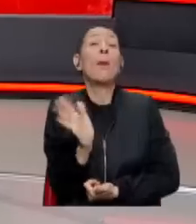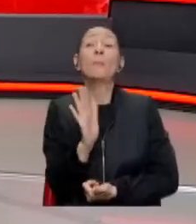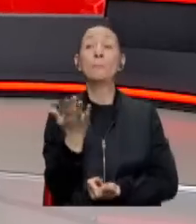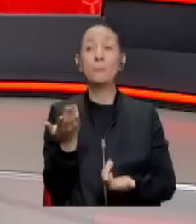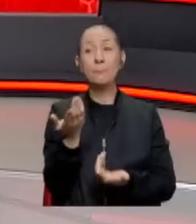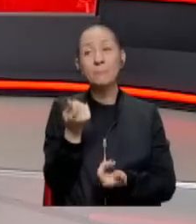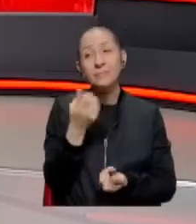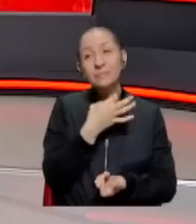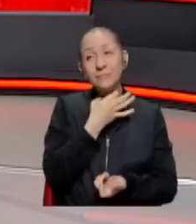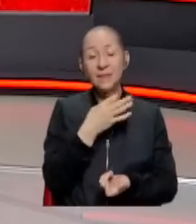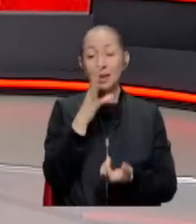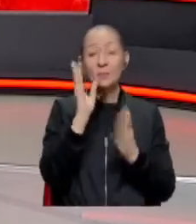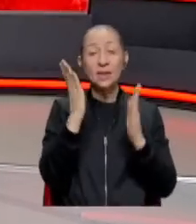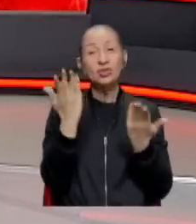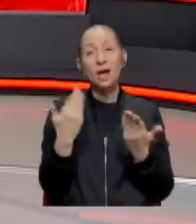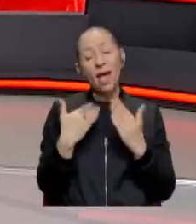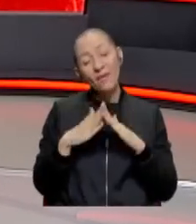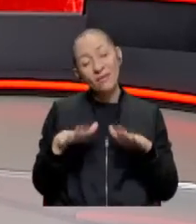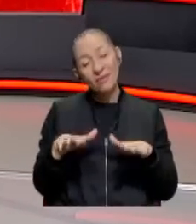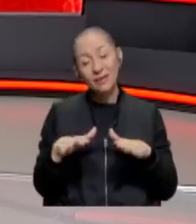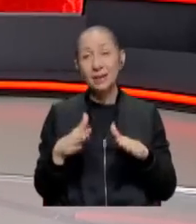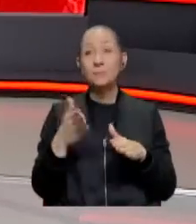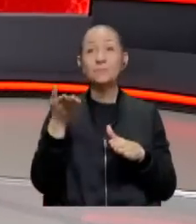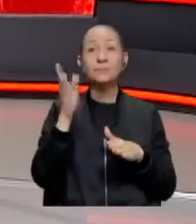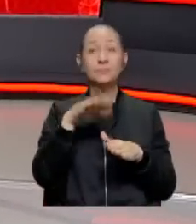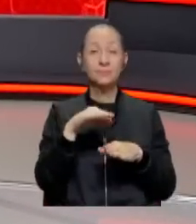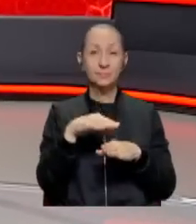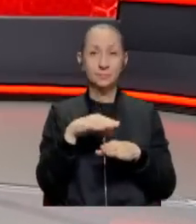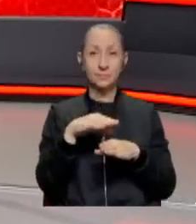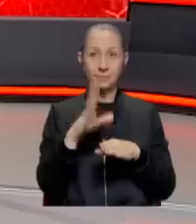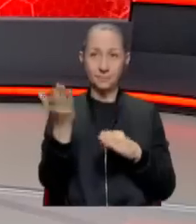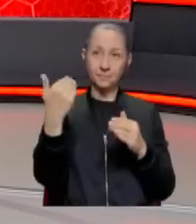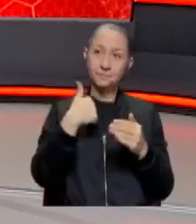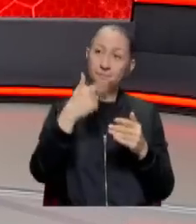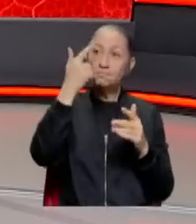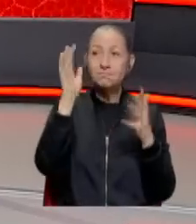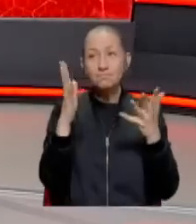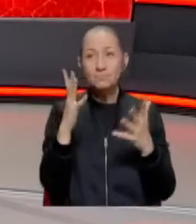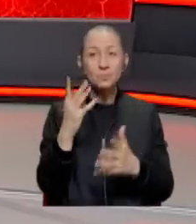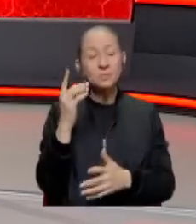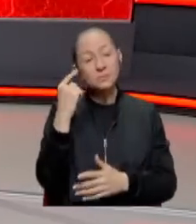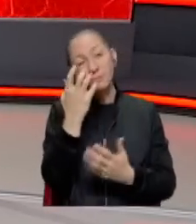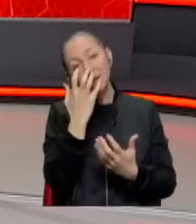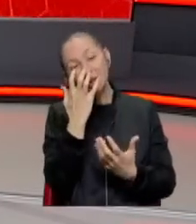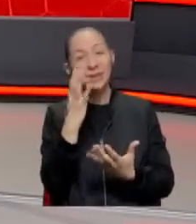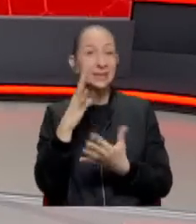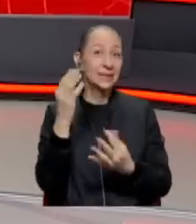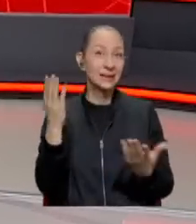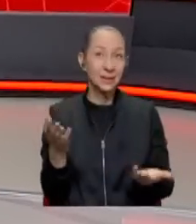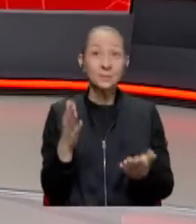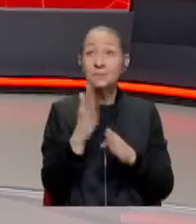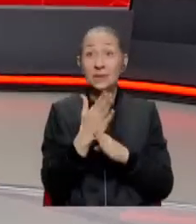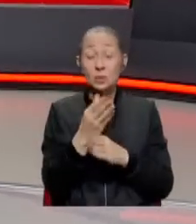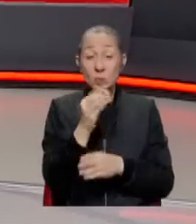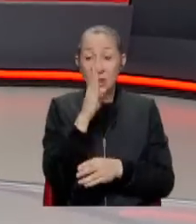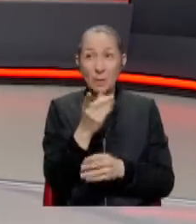Kim nereye gidecek evimde oturacağım başka başkaları gelir belki diye ummayacak bekleyecek insanlar çünkü